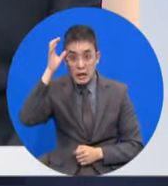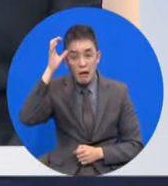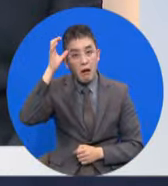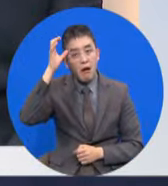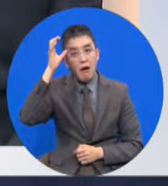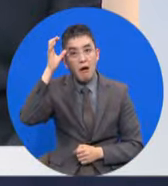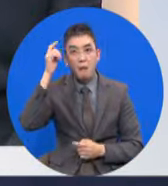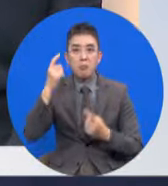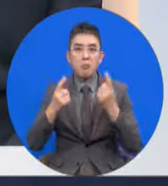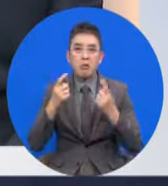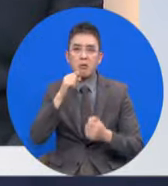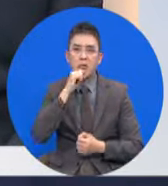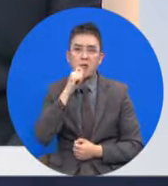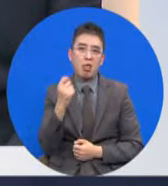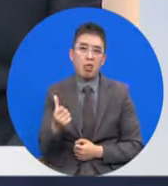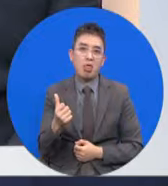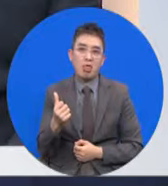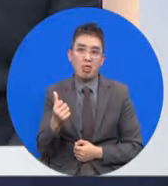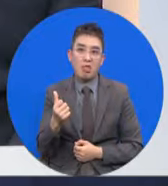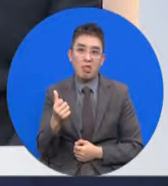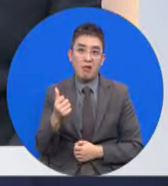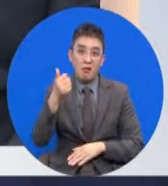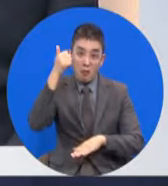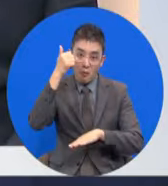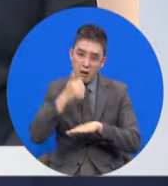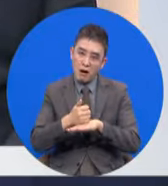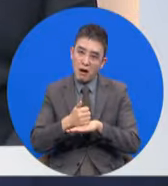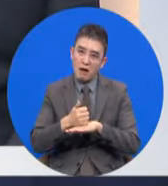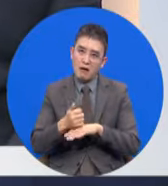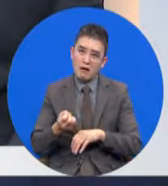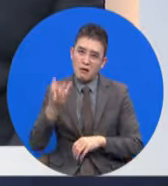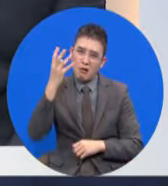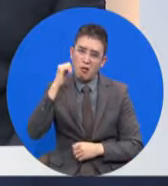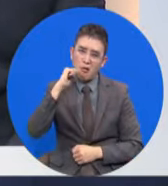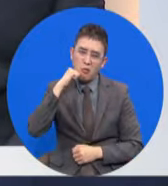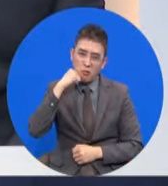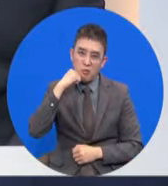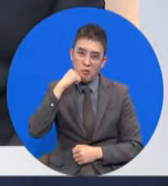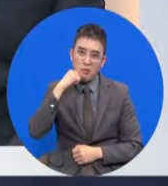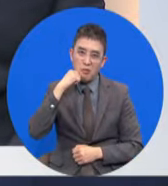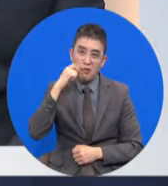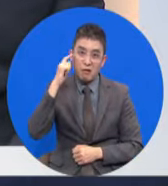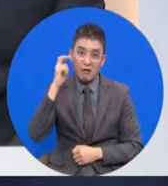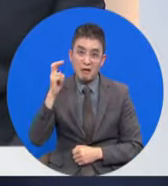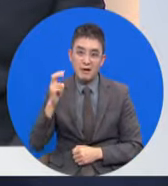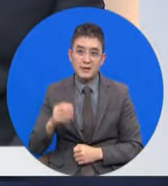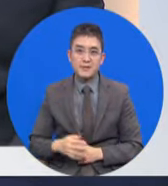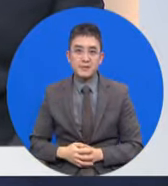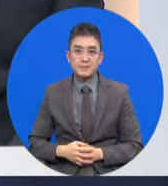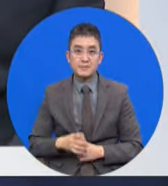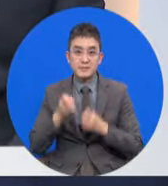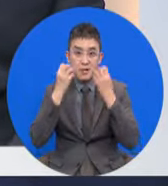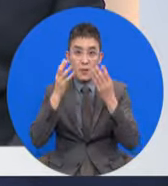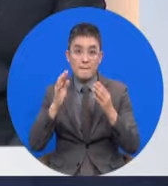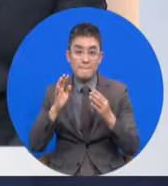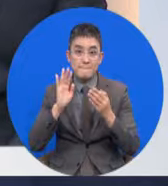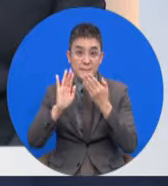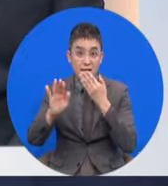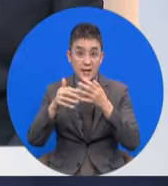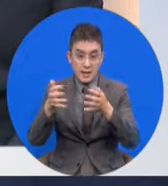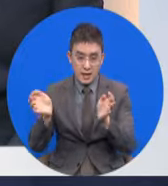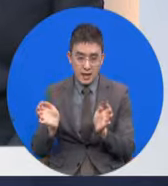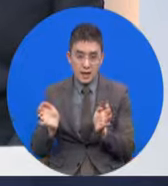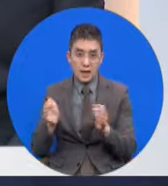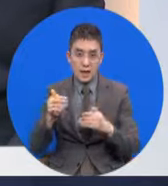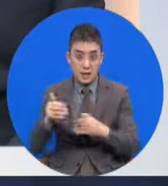그러니까 결과도 크게 다르지는 않을 것 같습니다. 그 과정상에서 사실 새로운 미래가 여러 가지